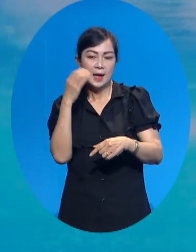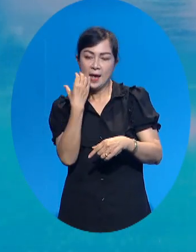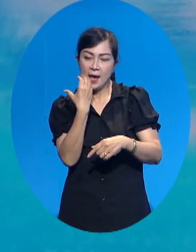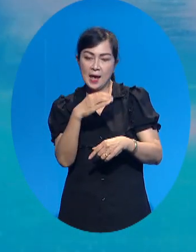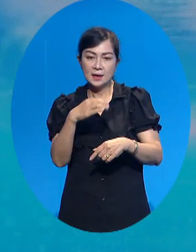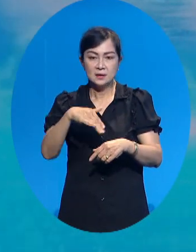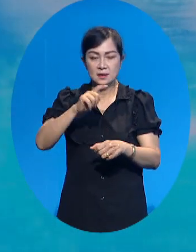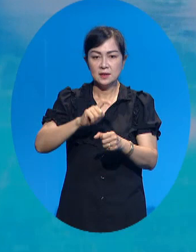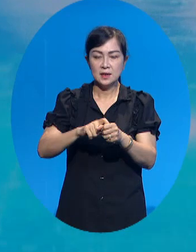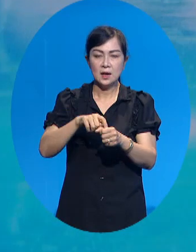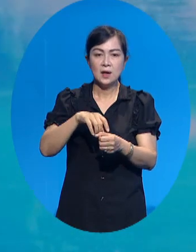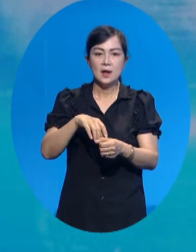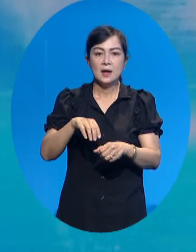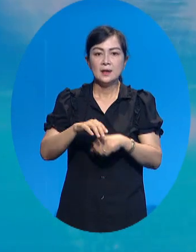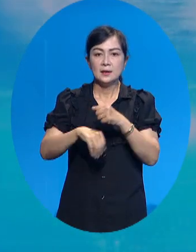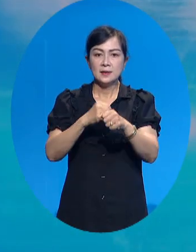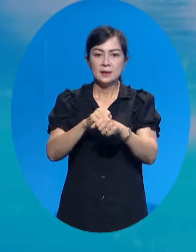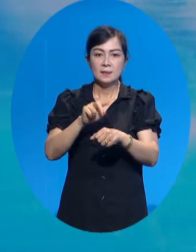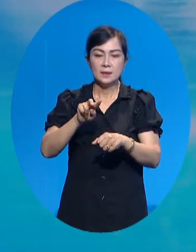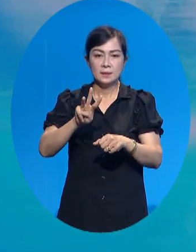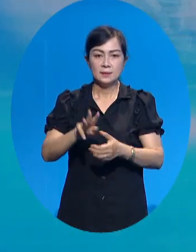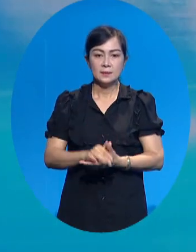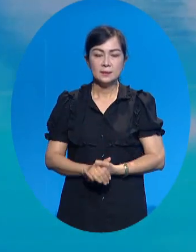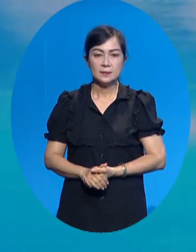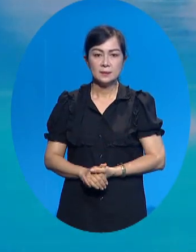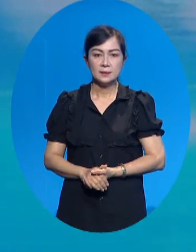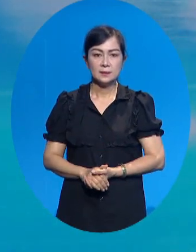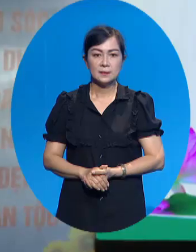vực 3, các tỉnh thành phố phía Nam năm 2023.